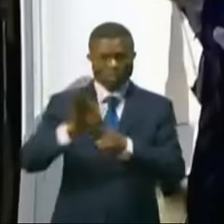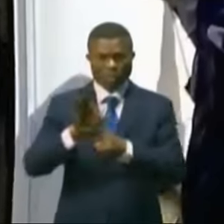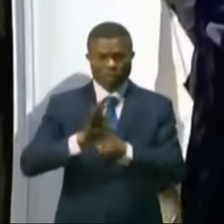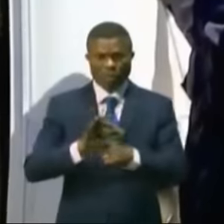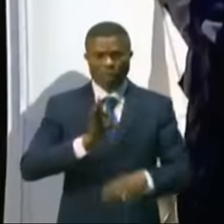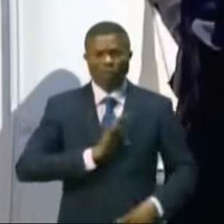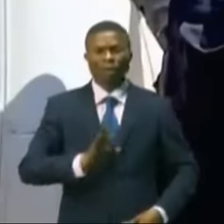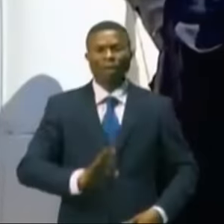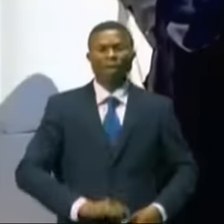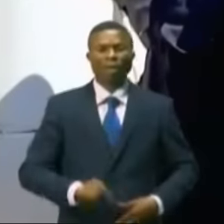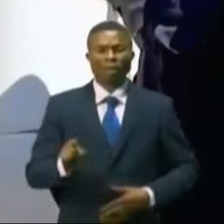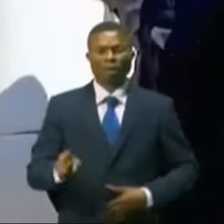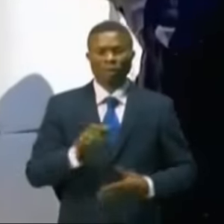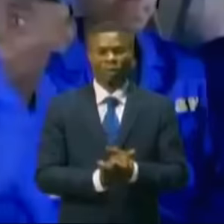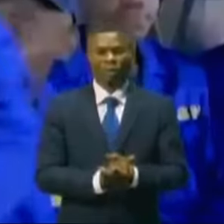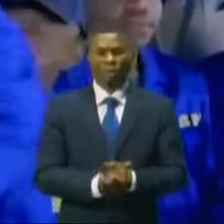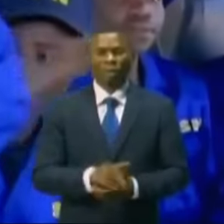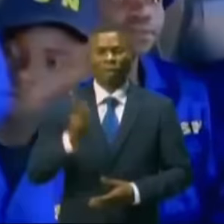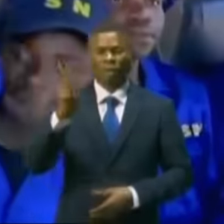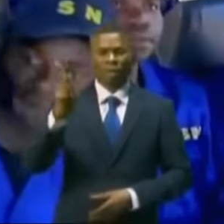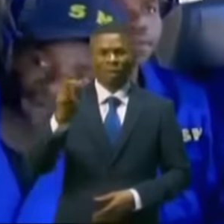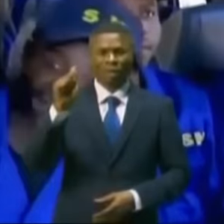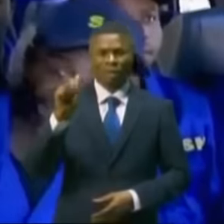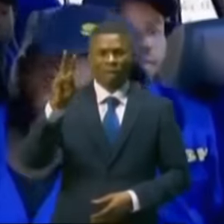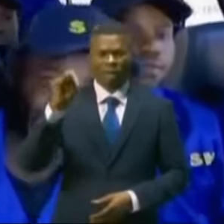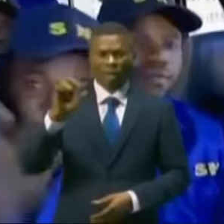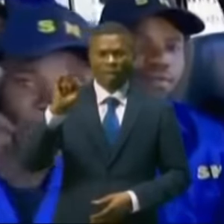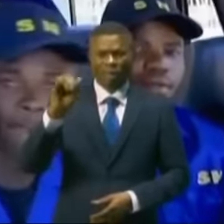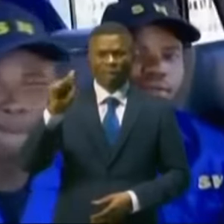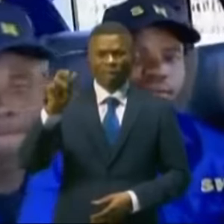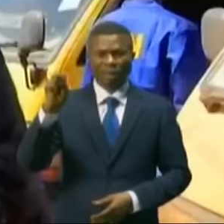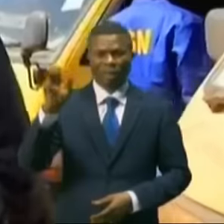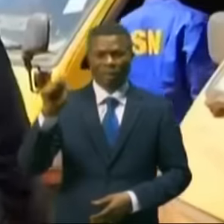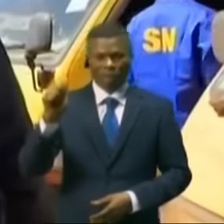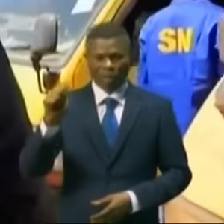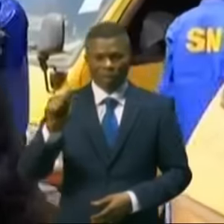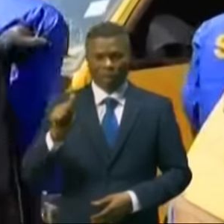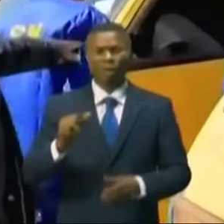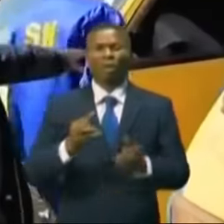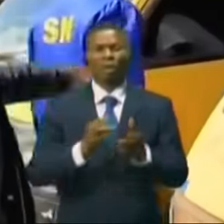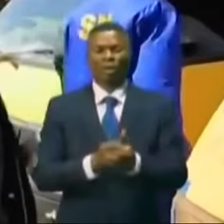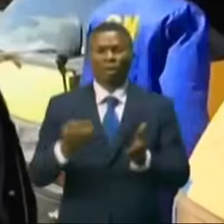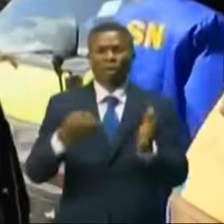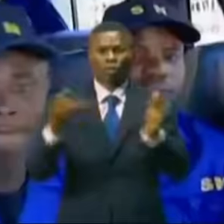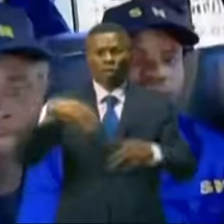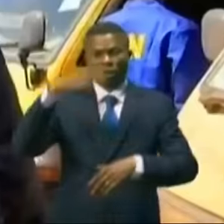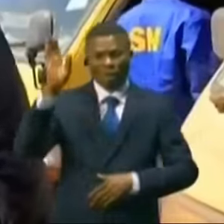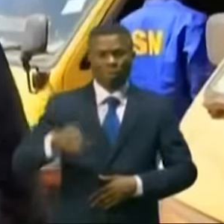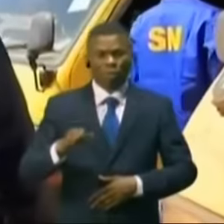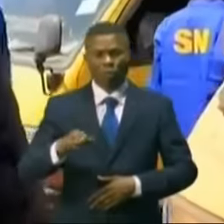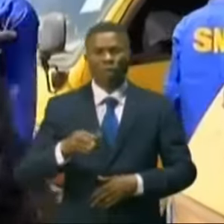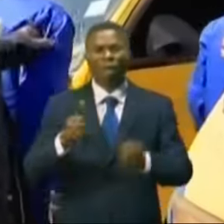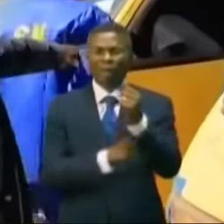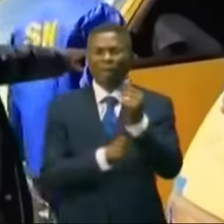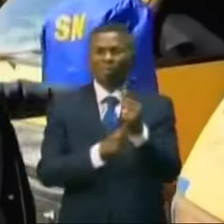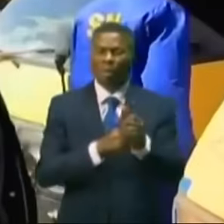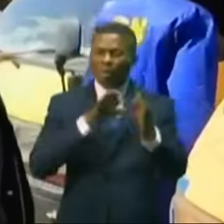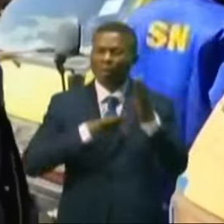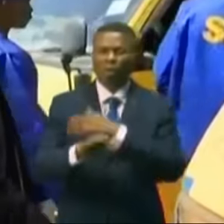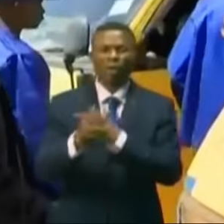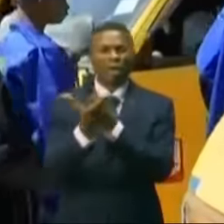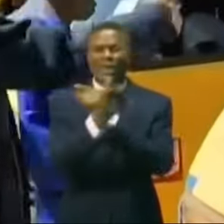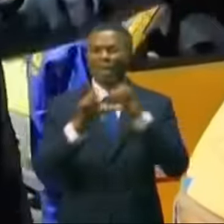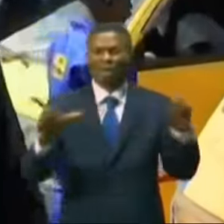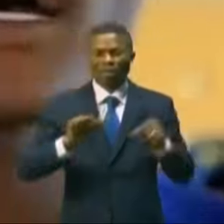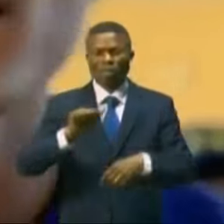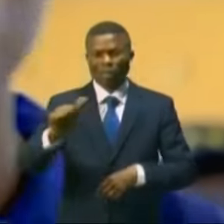Félix-Antoine Tshisekedi à Kanyama-Kasese. Dans le groupe, 60% sont des volontaires. Nous volontaires, nous n'avons